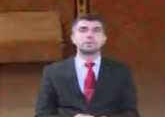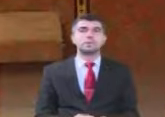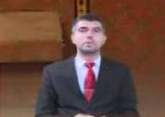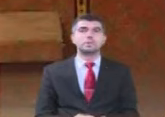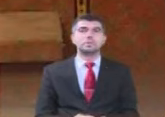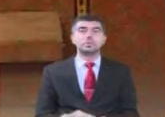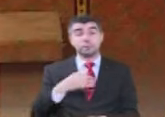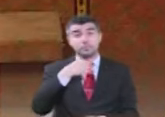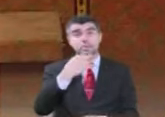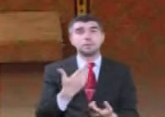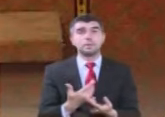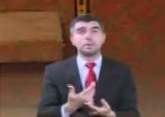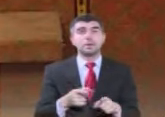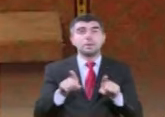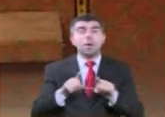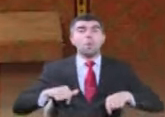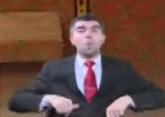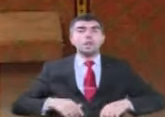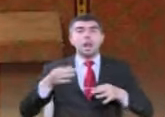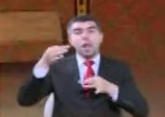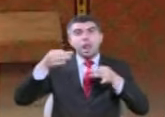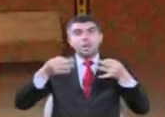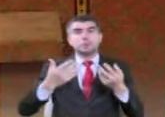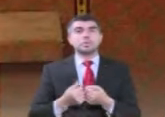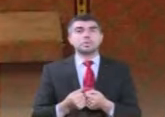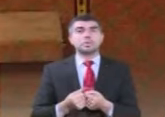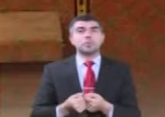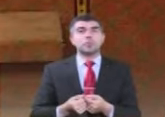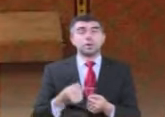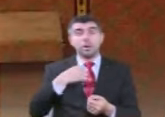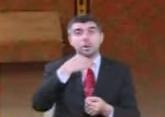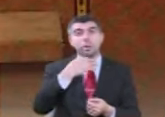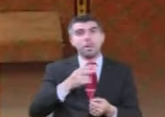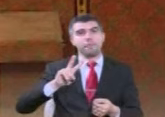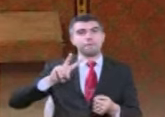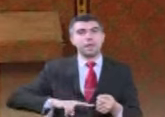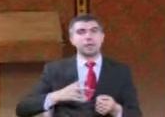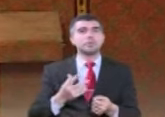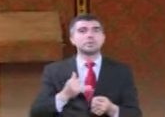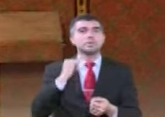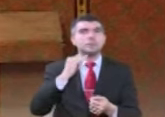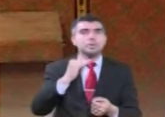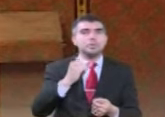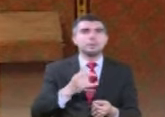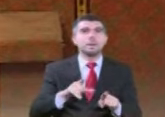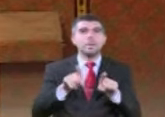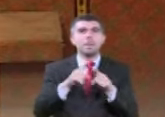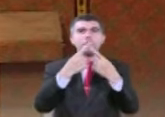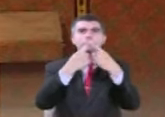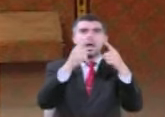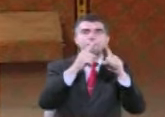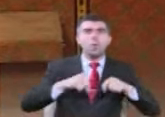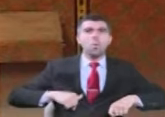السيد نائب المحترم وزارة العدل والحريات، وأعتقد جازما هذا هو حال كافة الوزارات.